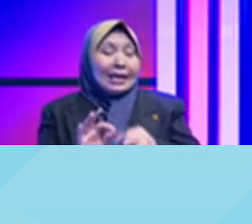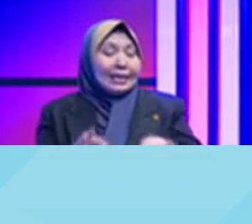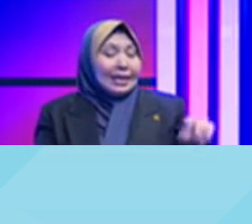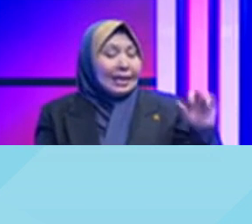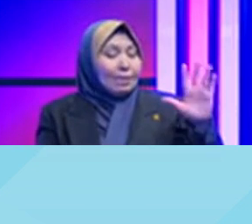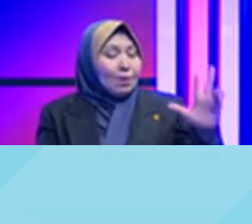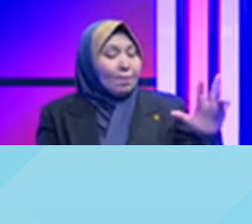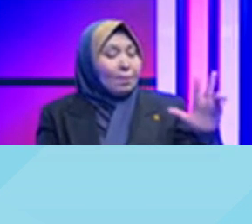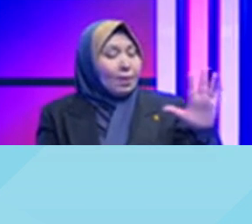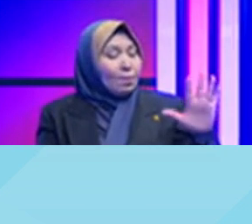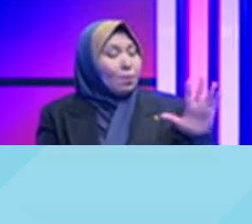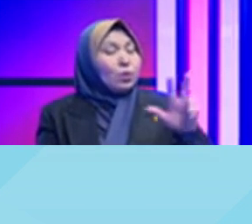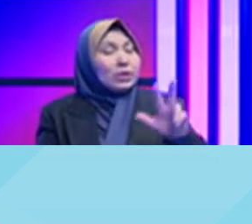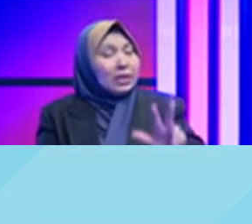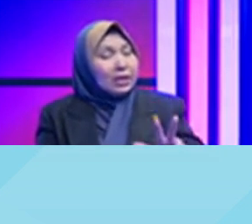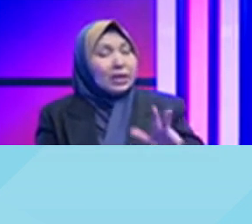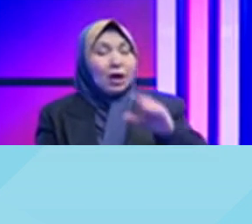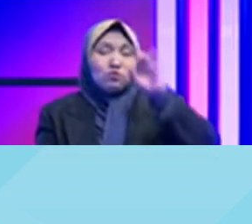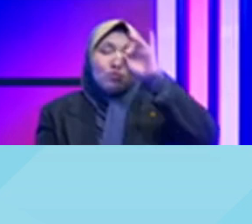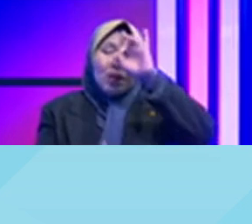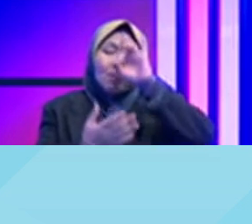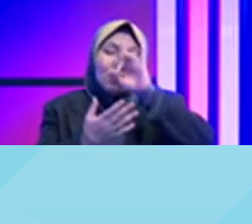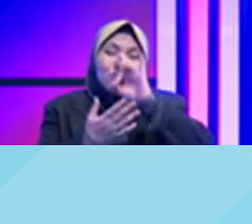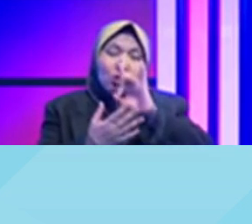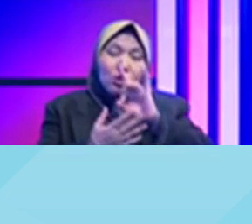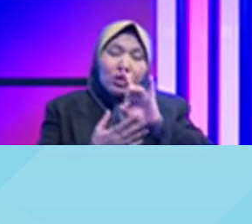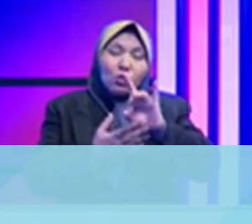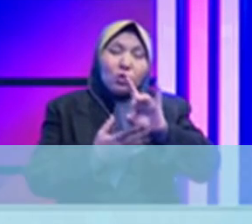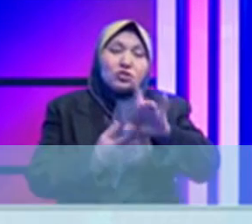kyau bulan 10 gym